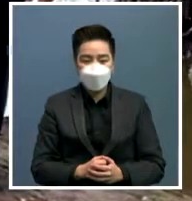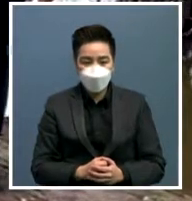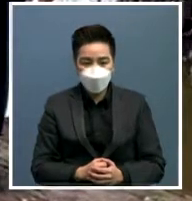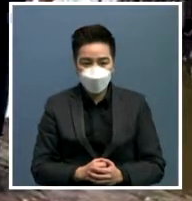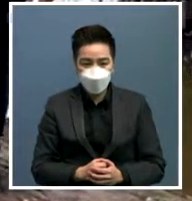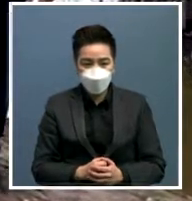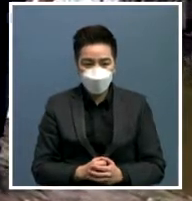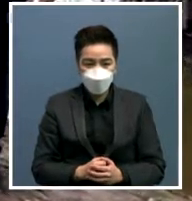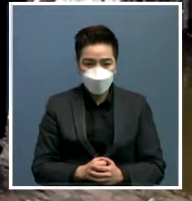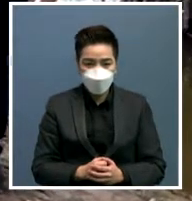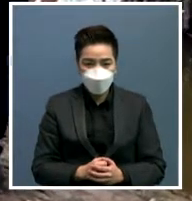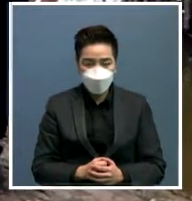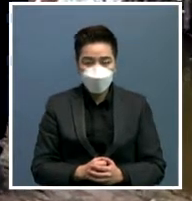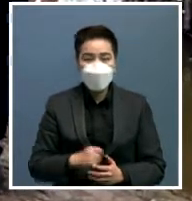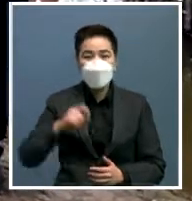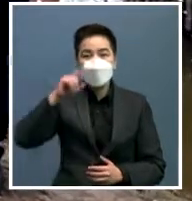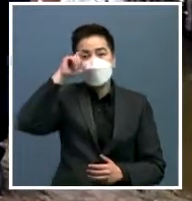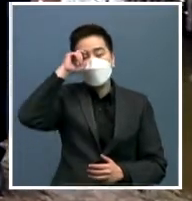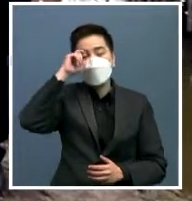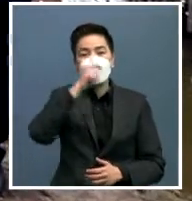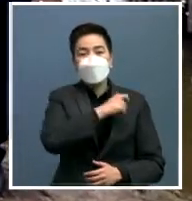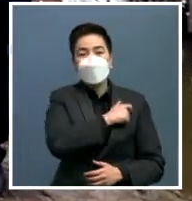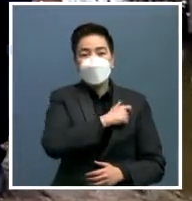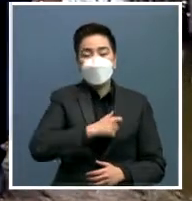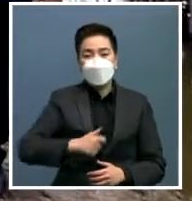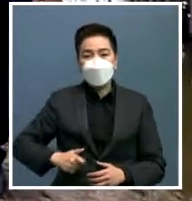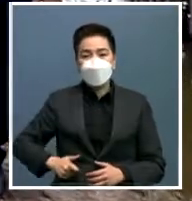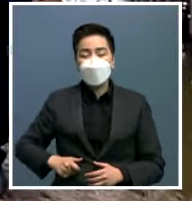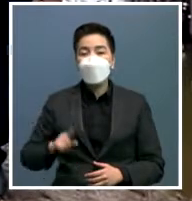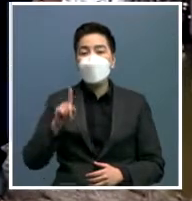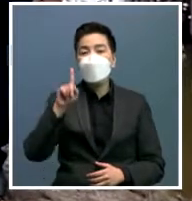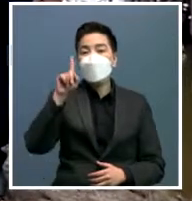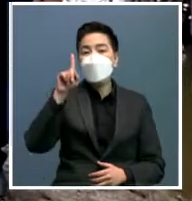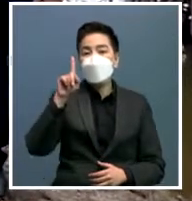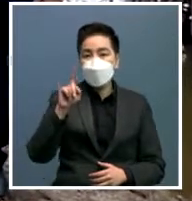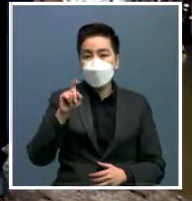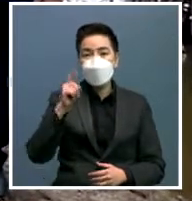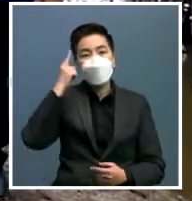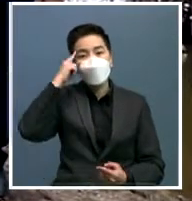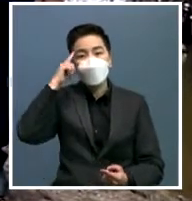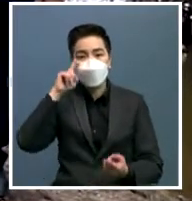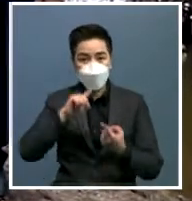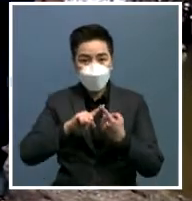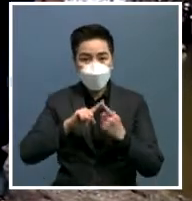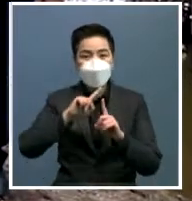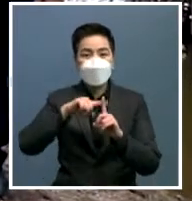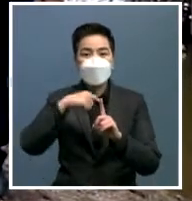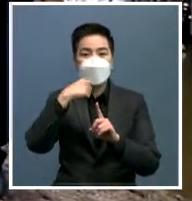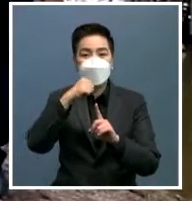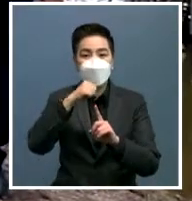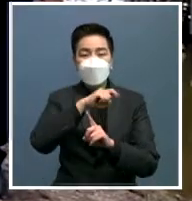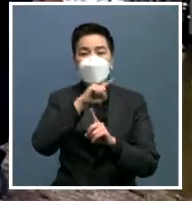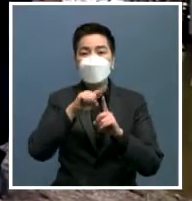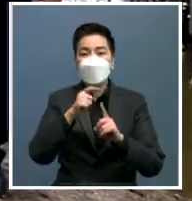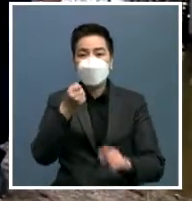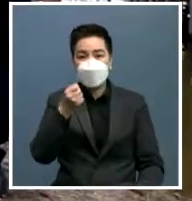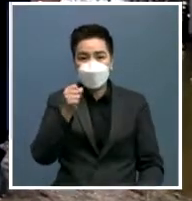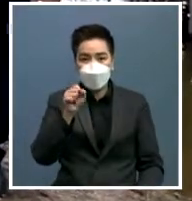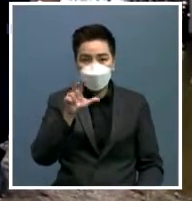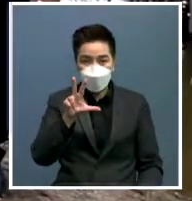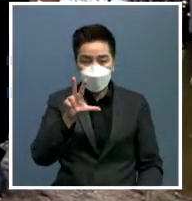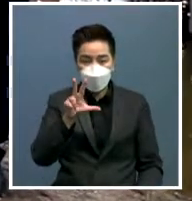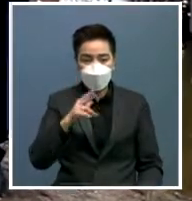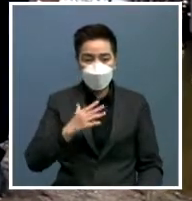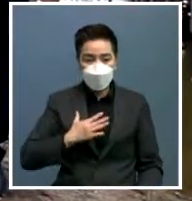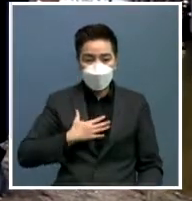3ตุลาคมเนื่องในวันคล้ายวันสวรรคตของพระบาทสมเด็จพระปรมินทรมหาภูมิพลอดุลยเดชบรมนาถบพิตรข้